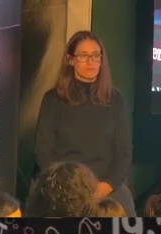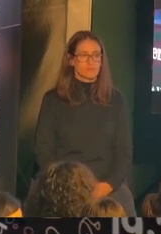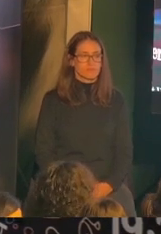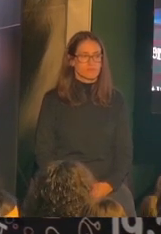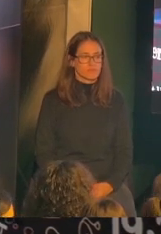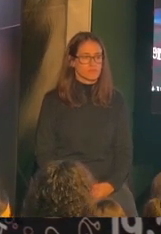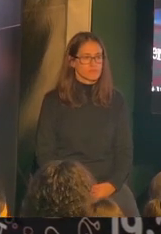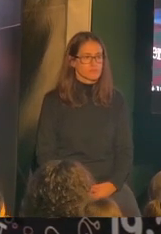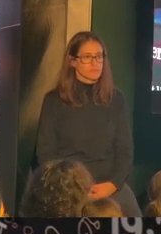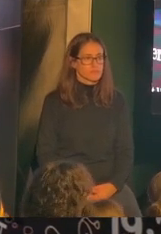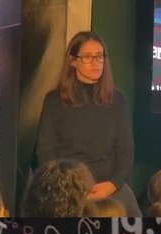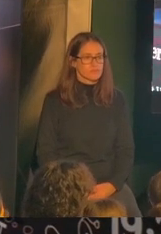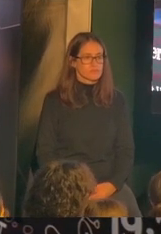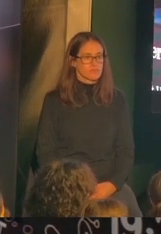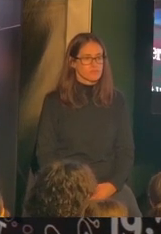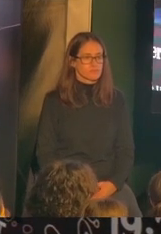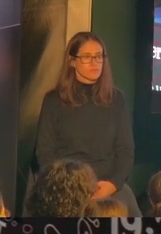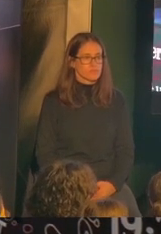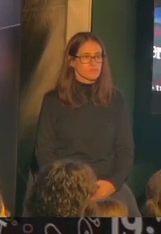¿Les necesitarás?